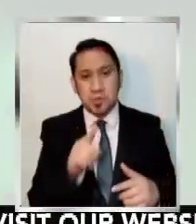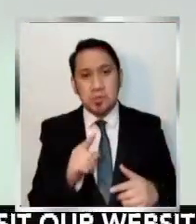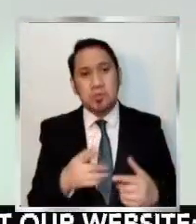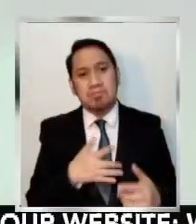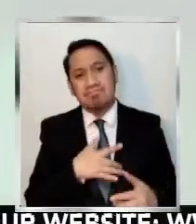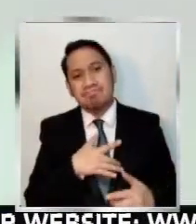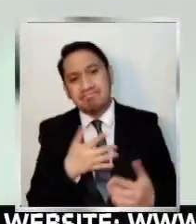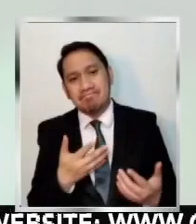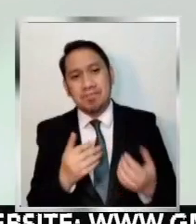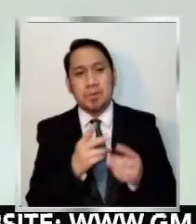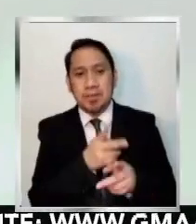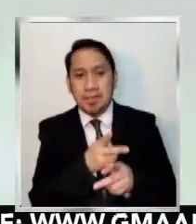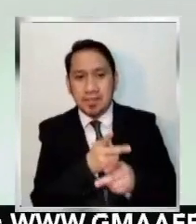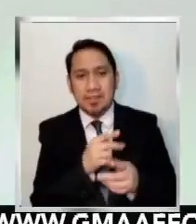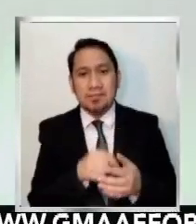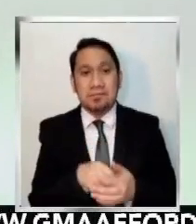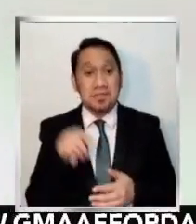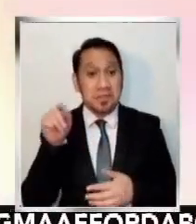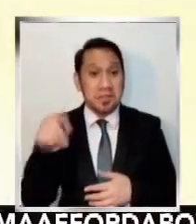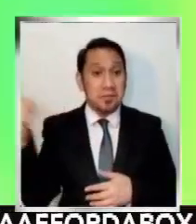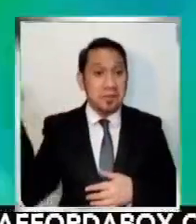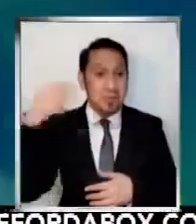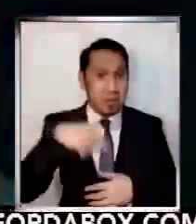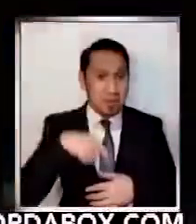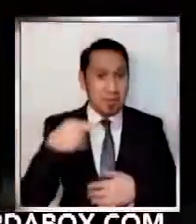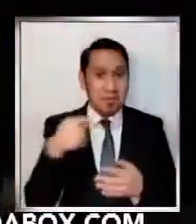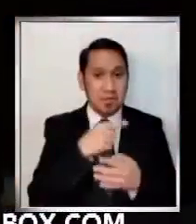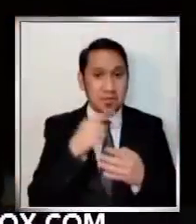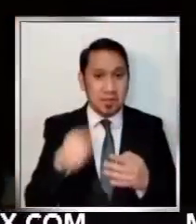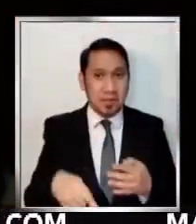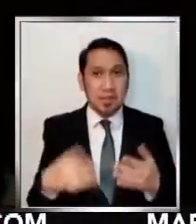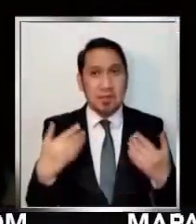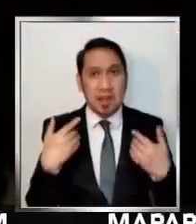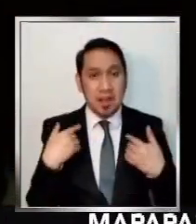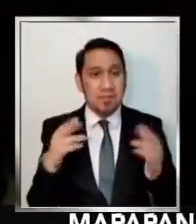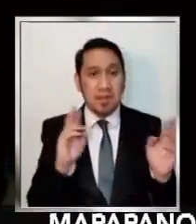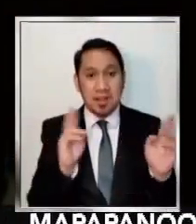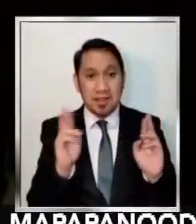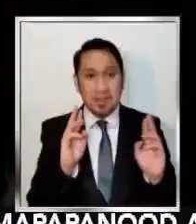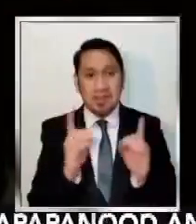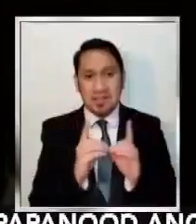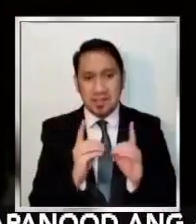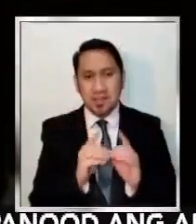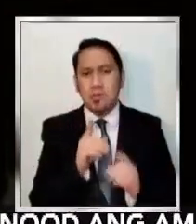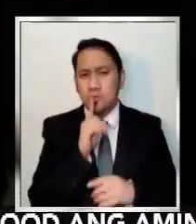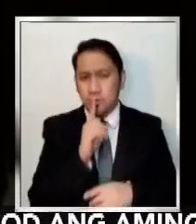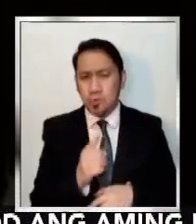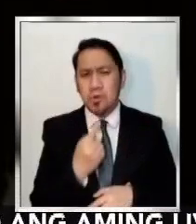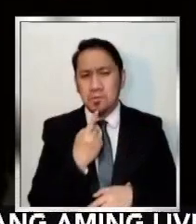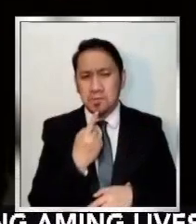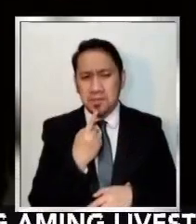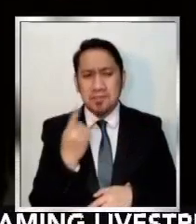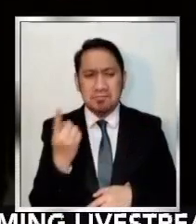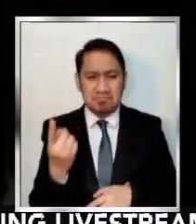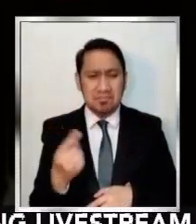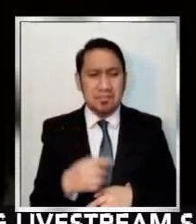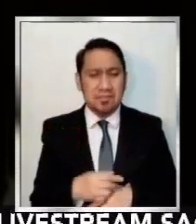this weekend at may mga nakakasara silang date. Namiss namin ang isa't isa. So we have a couple